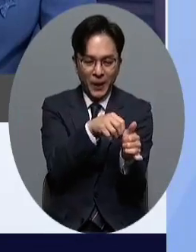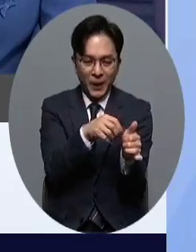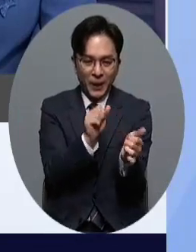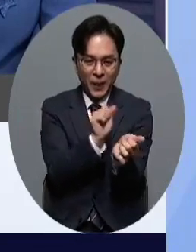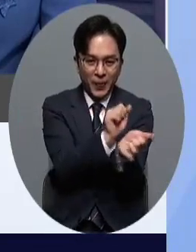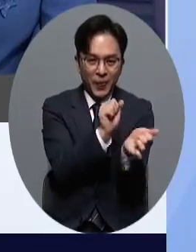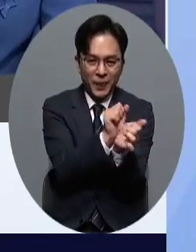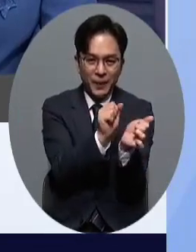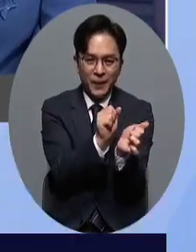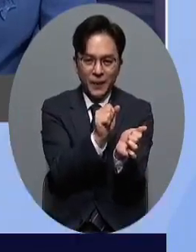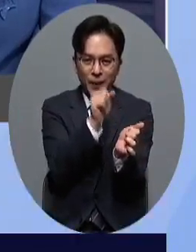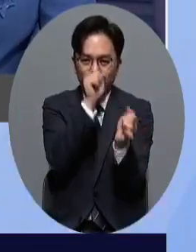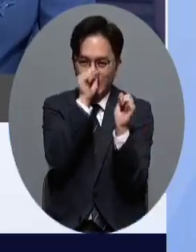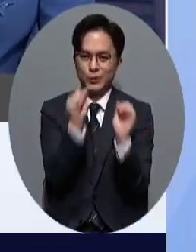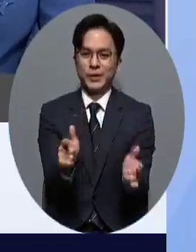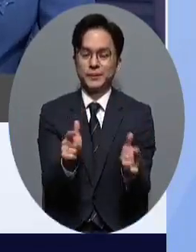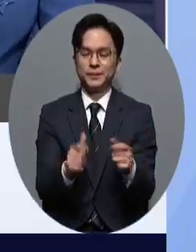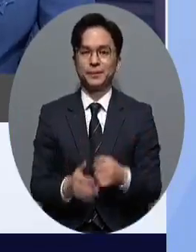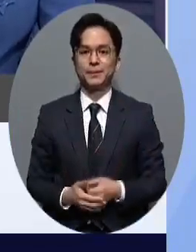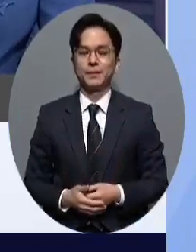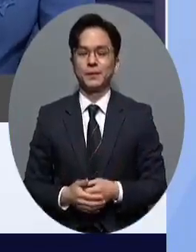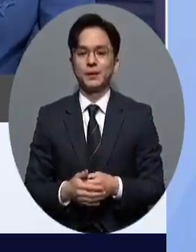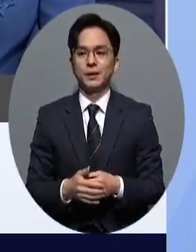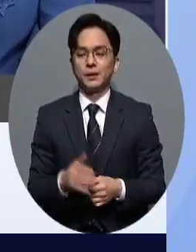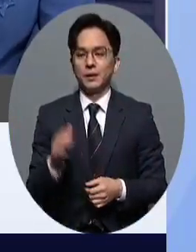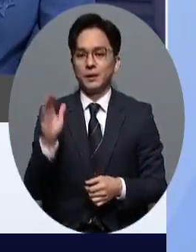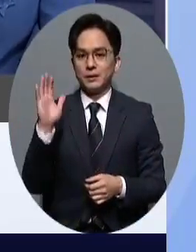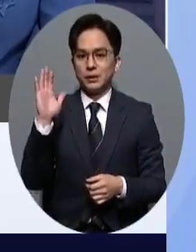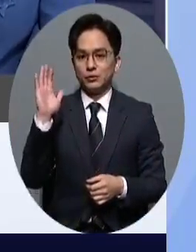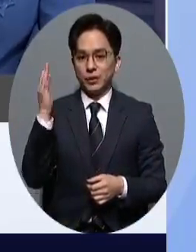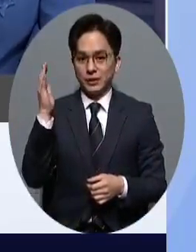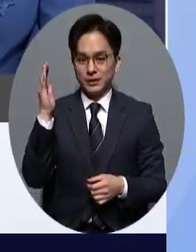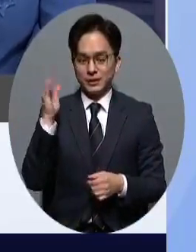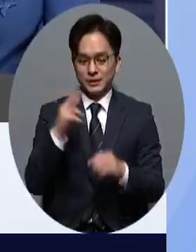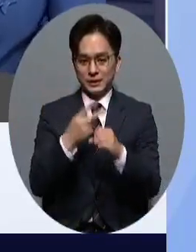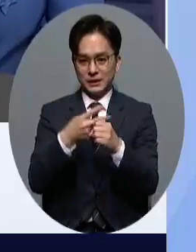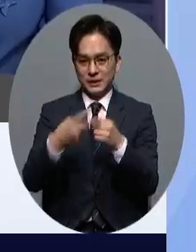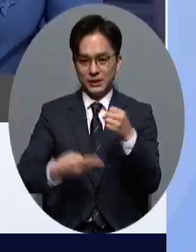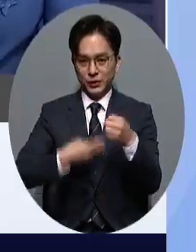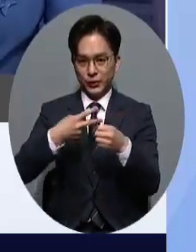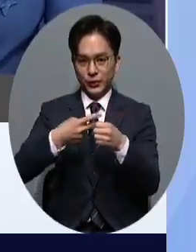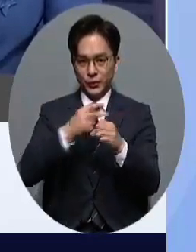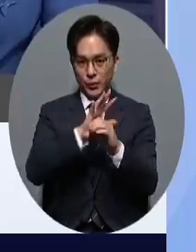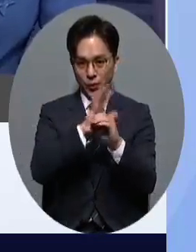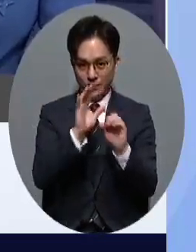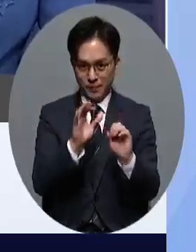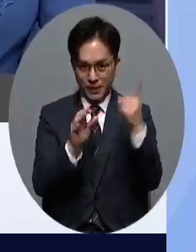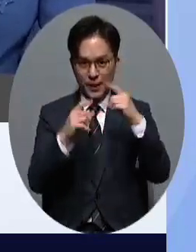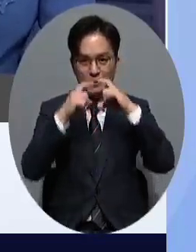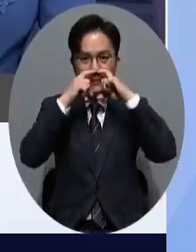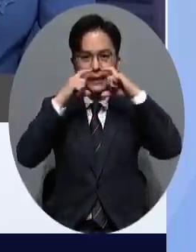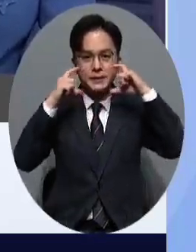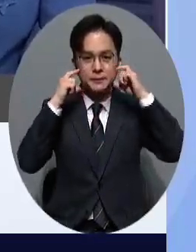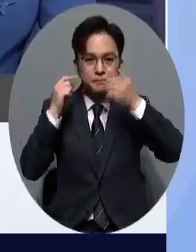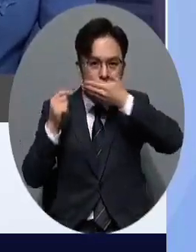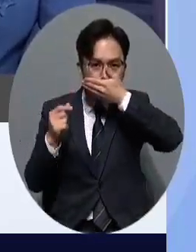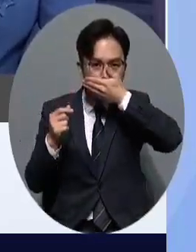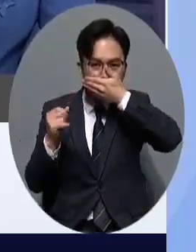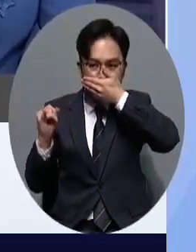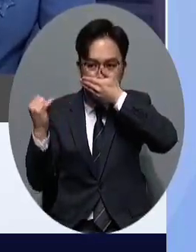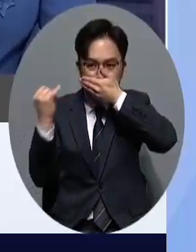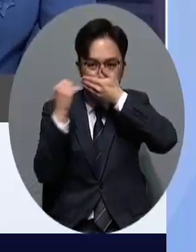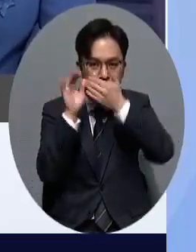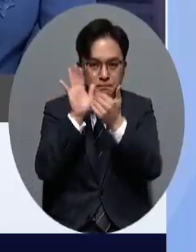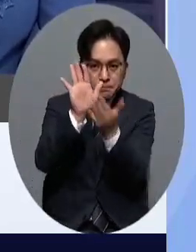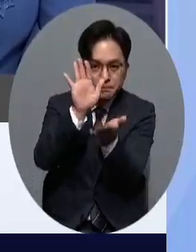방역 강화 때문에 없었거든요. 네. 그러면서 면역이 형성이 되지 않았기 때문에 방역이 완화가 되면서 더 빠르게 독감이